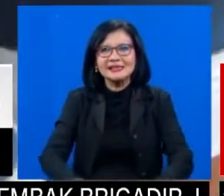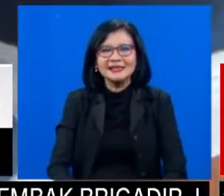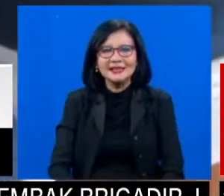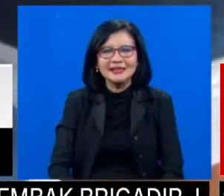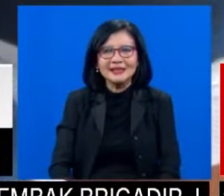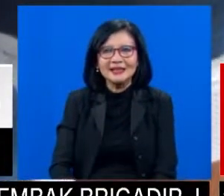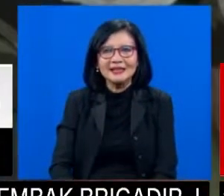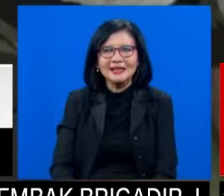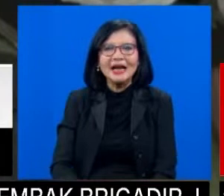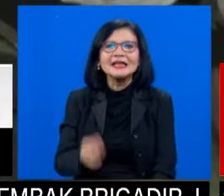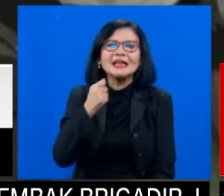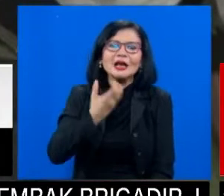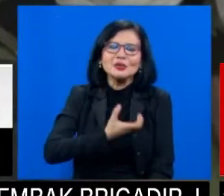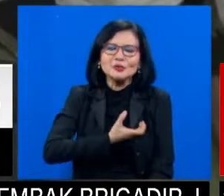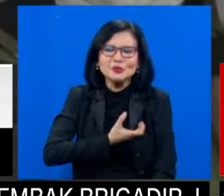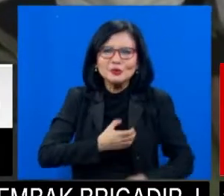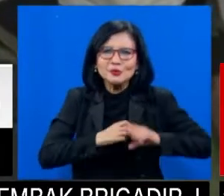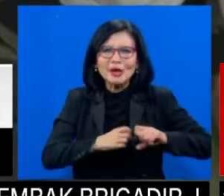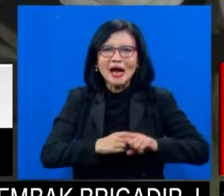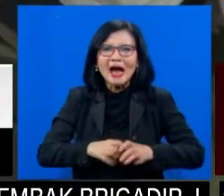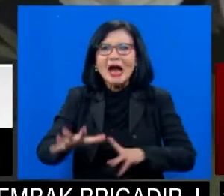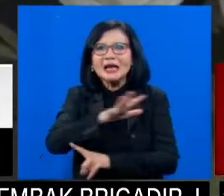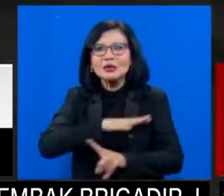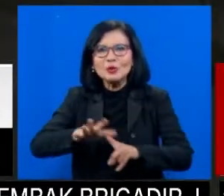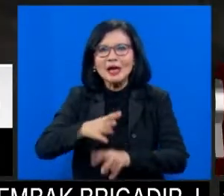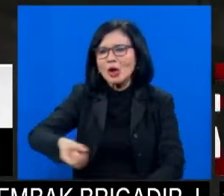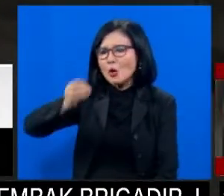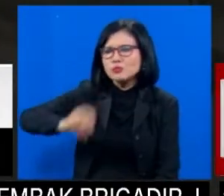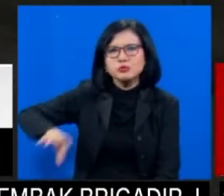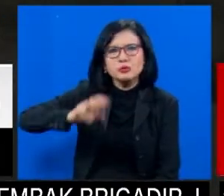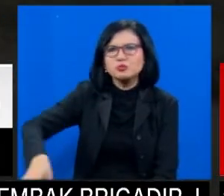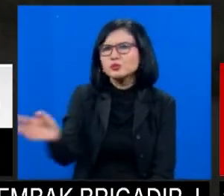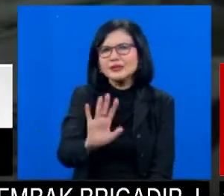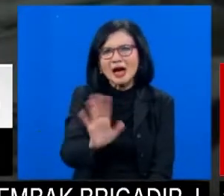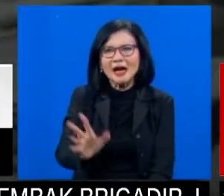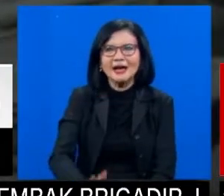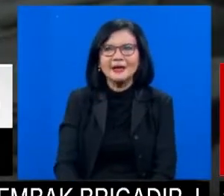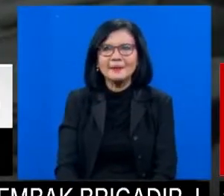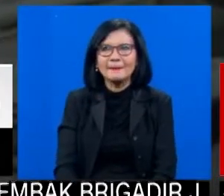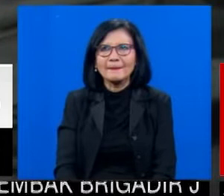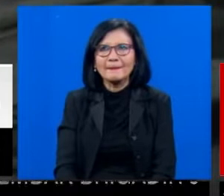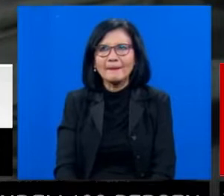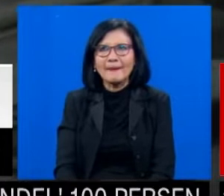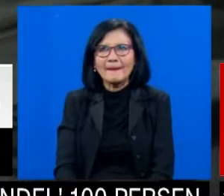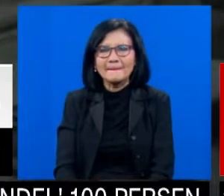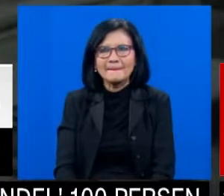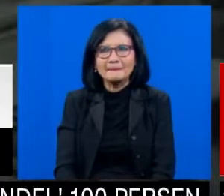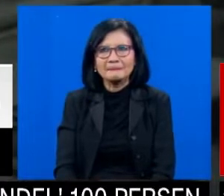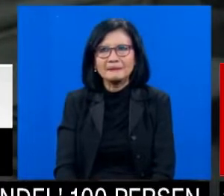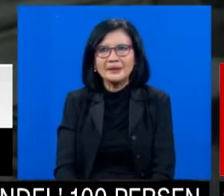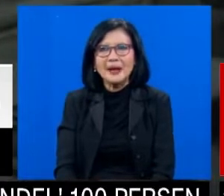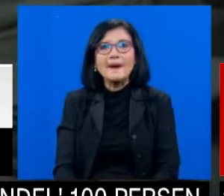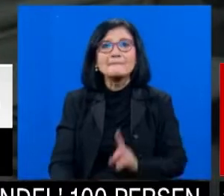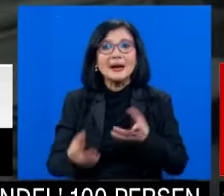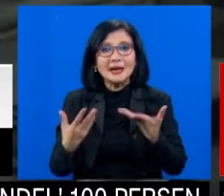sesama pencinta lingkungan tak ingin limbah pakaian terbuang begitu saja. Gimana kalau kita ngolah limbah